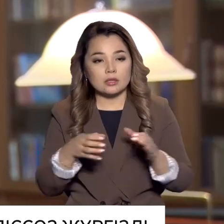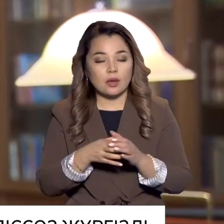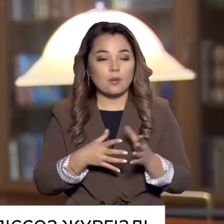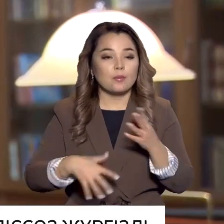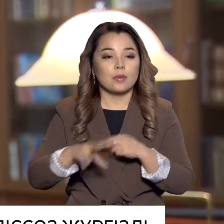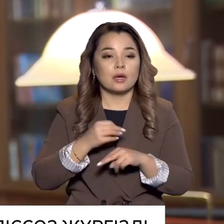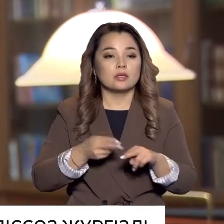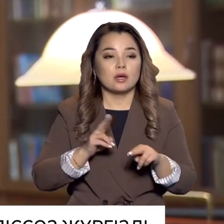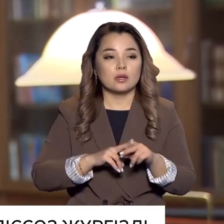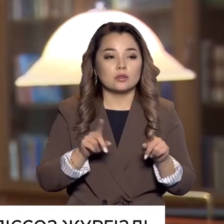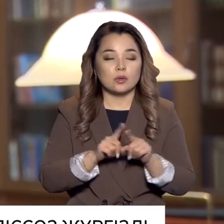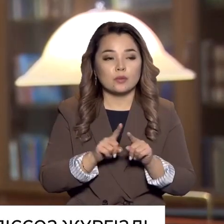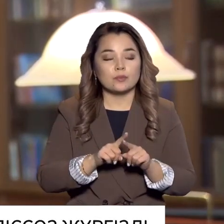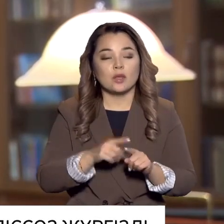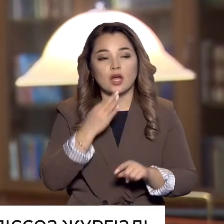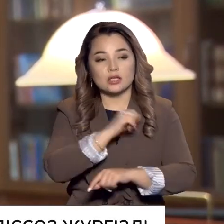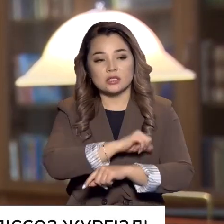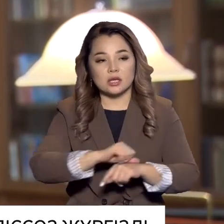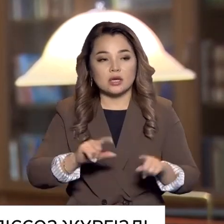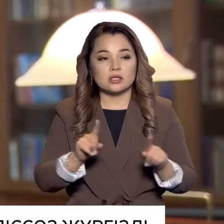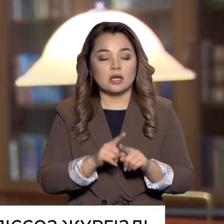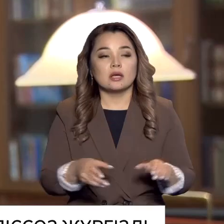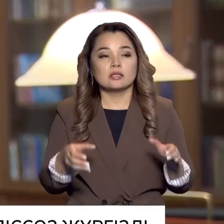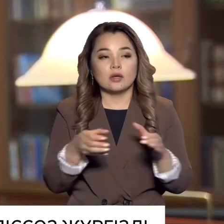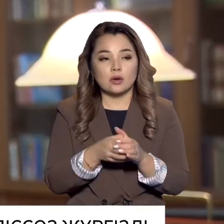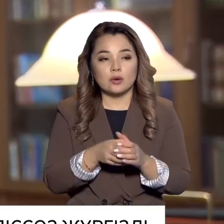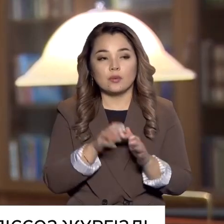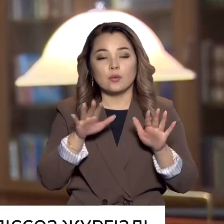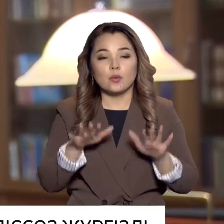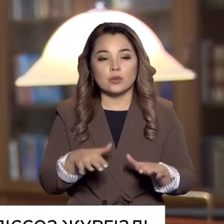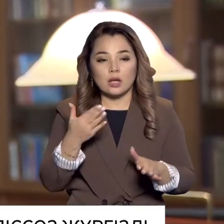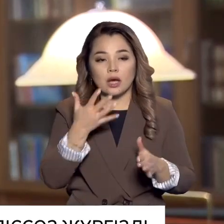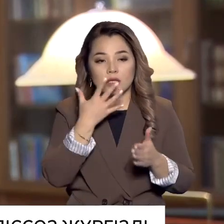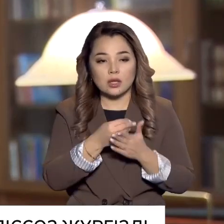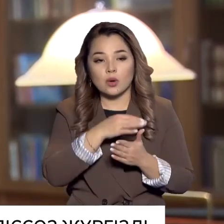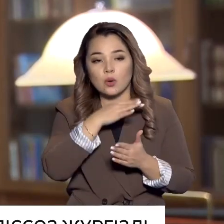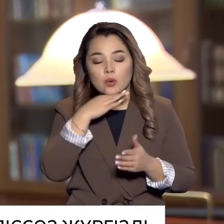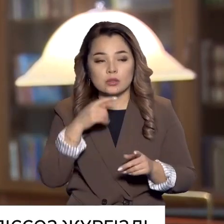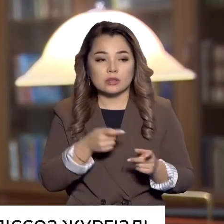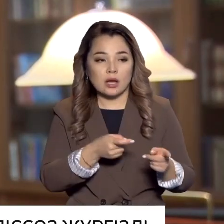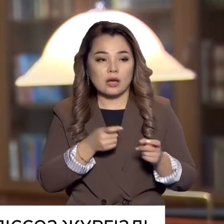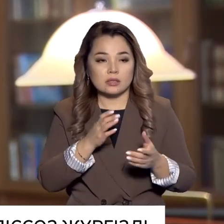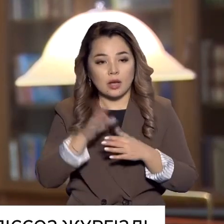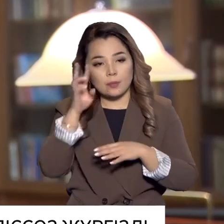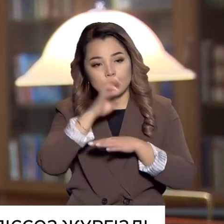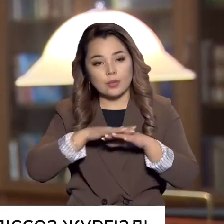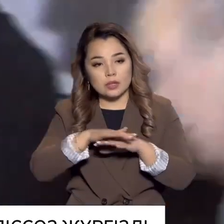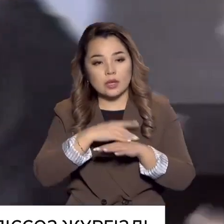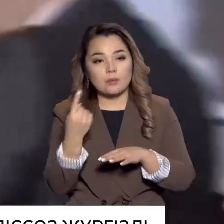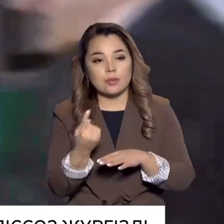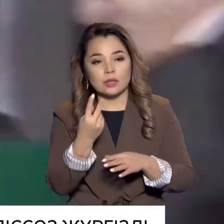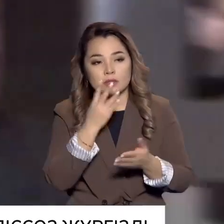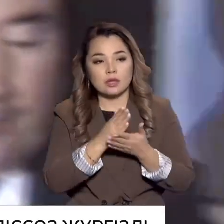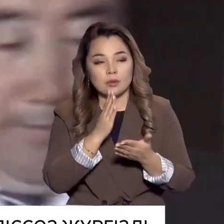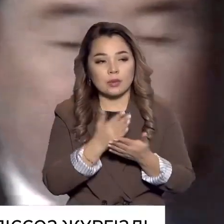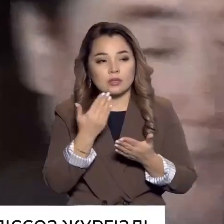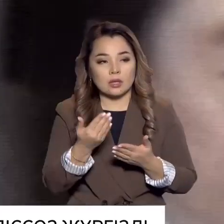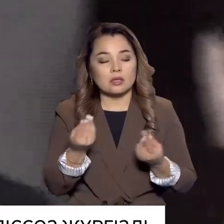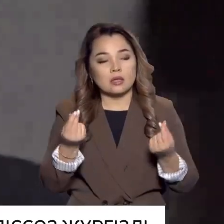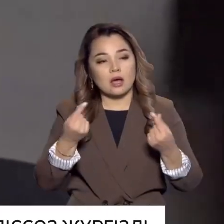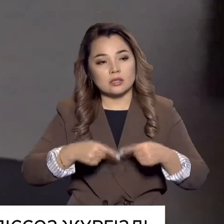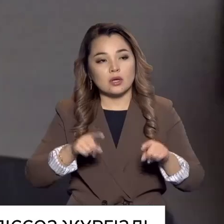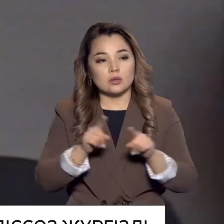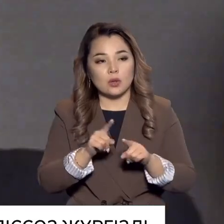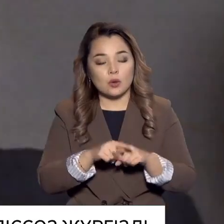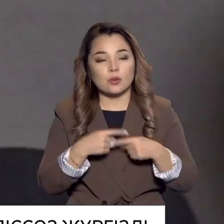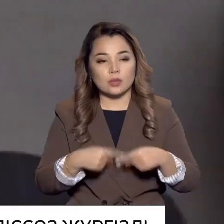бәрінен шетелдік инвестицияны ең орнықты және көп тартқан мемлекеттердің бірі болдық. Дербес елді дағдарыстан